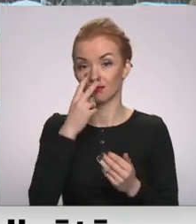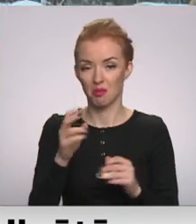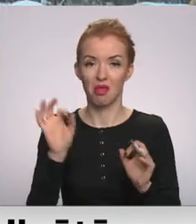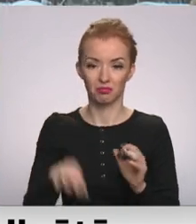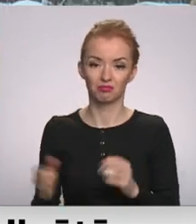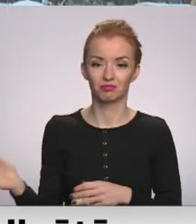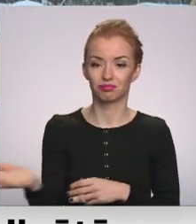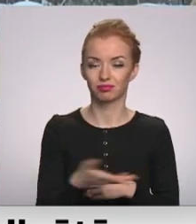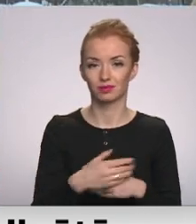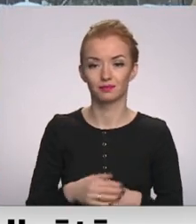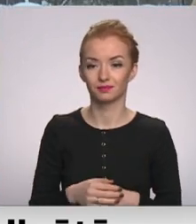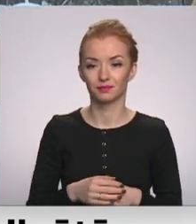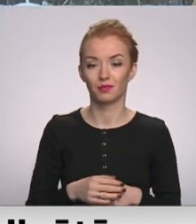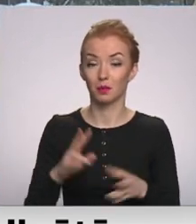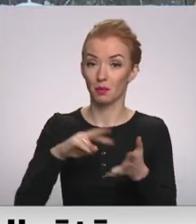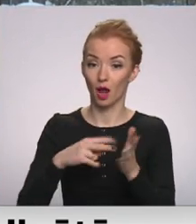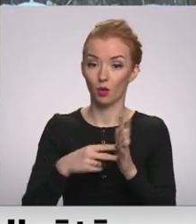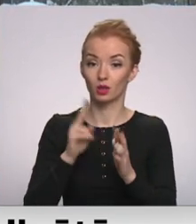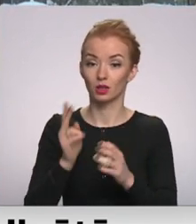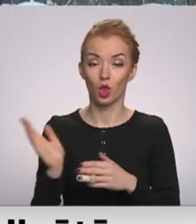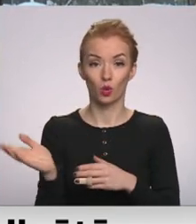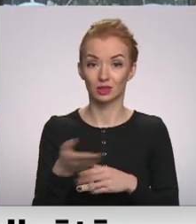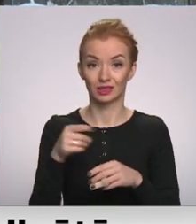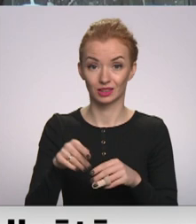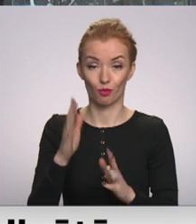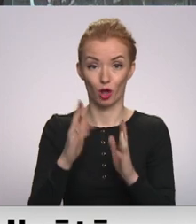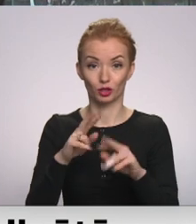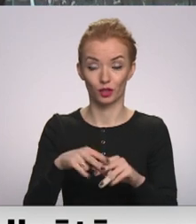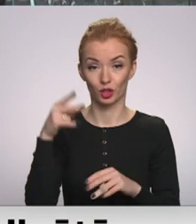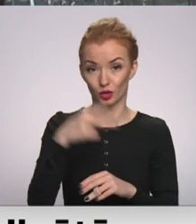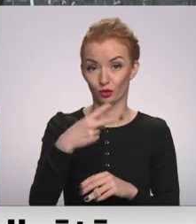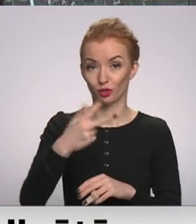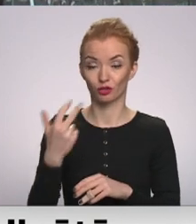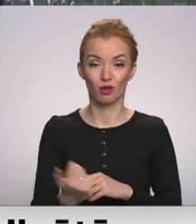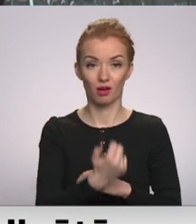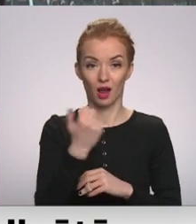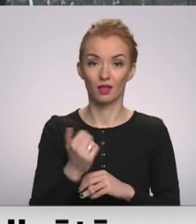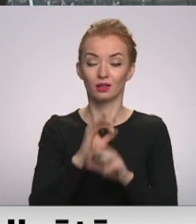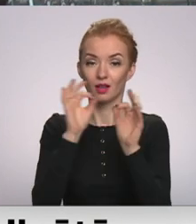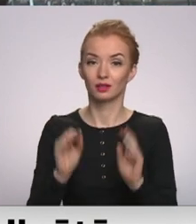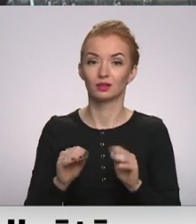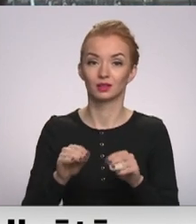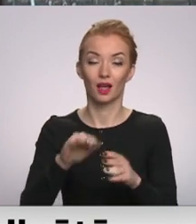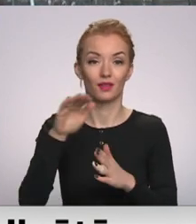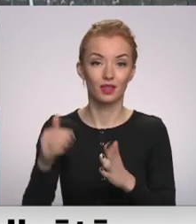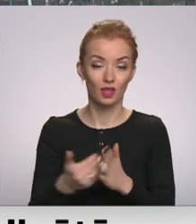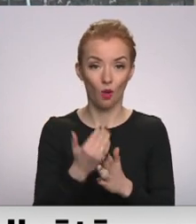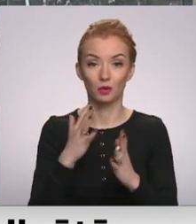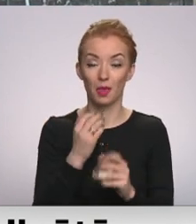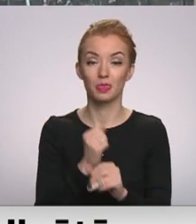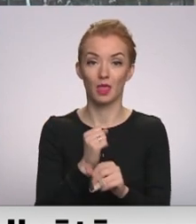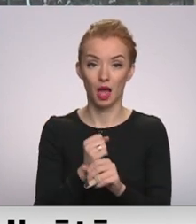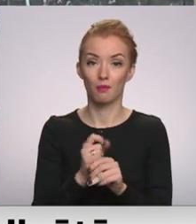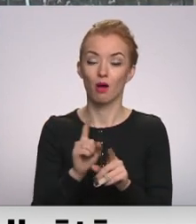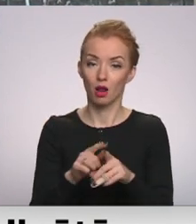ātri. Paredzēts, ka nocirstā meža vietā 2023. Gadā tikšot iestādīts jauns, bet darbi notikšot